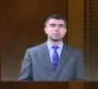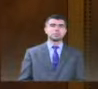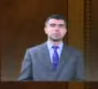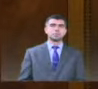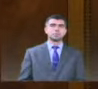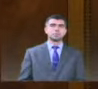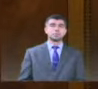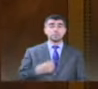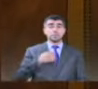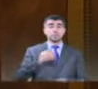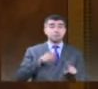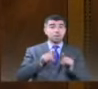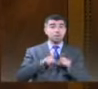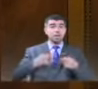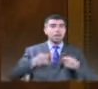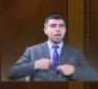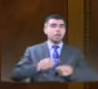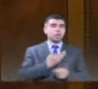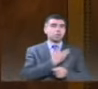انا بعدا كرئيس ديال الحكومه